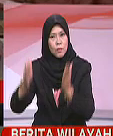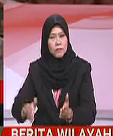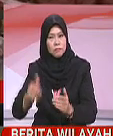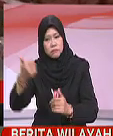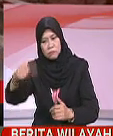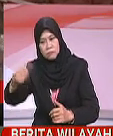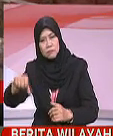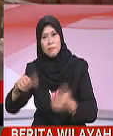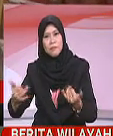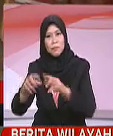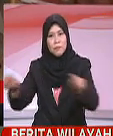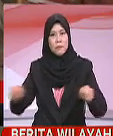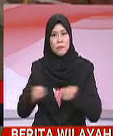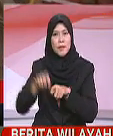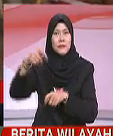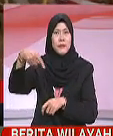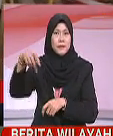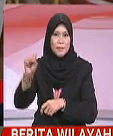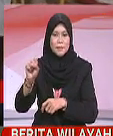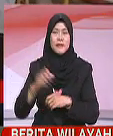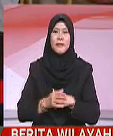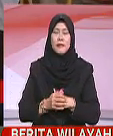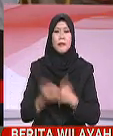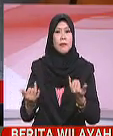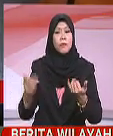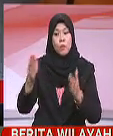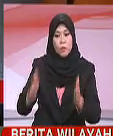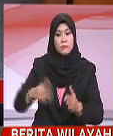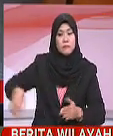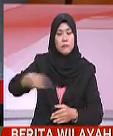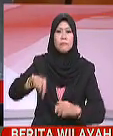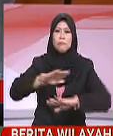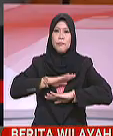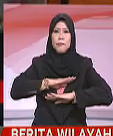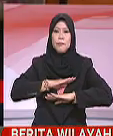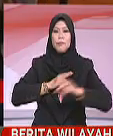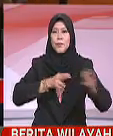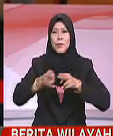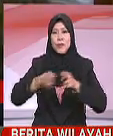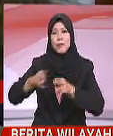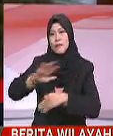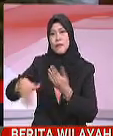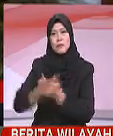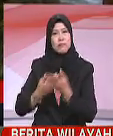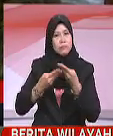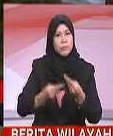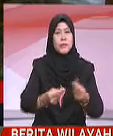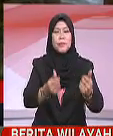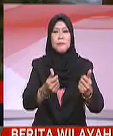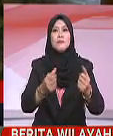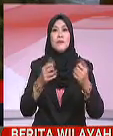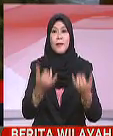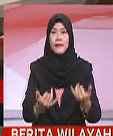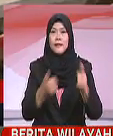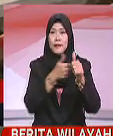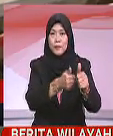yang ditempatkan di PPS berkenaan. Penduduk yang ditemui berpuas hati dengan tahap pengurusan di PPS berkenaan serta sentiasa